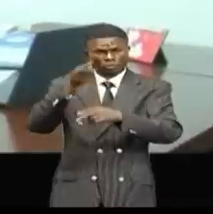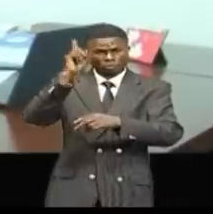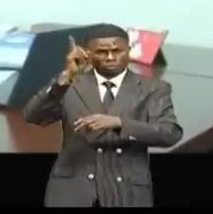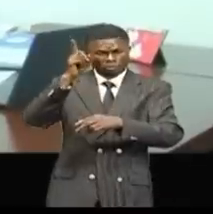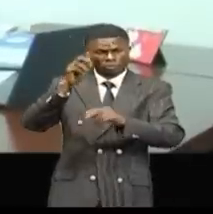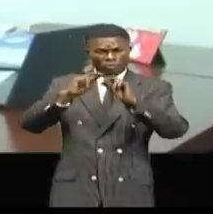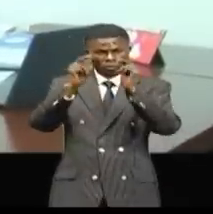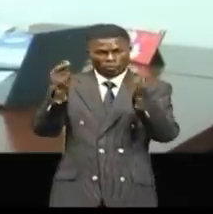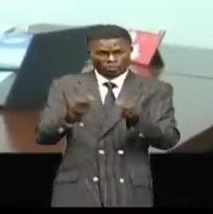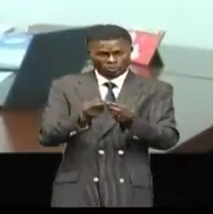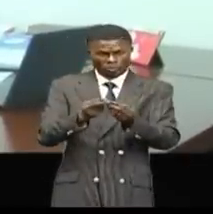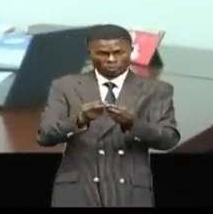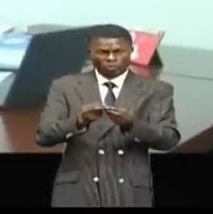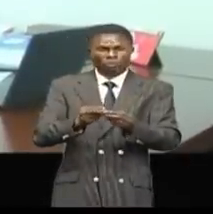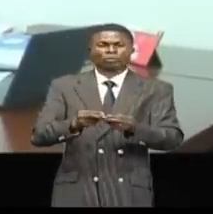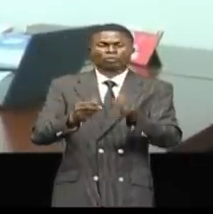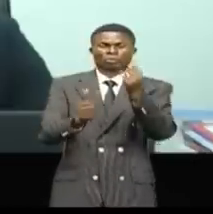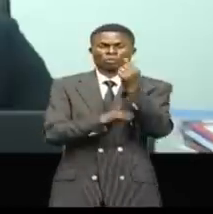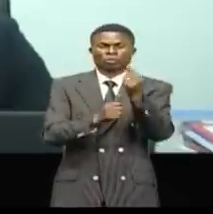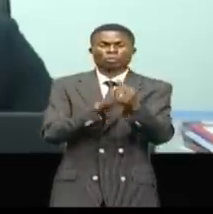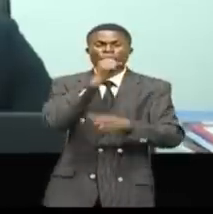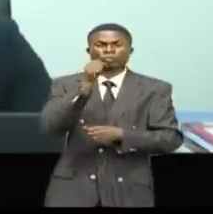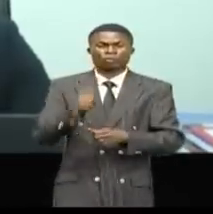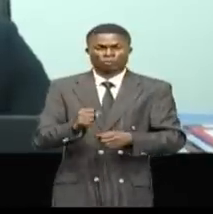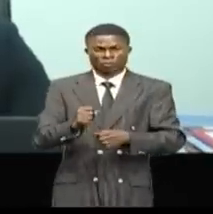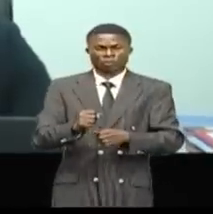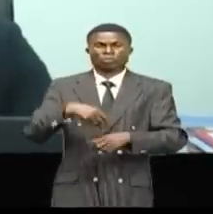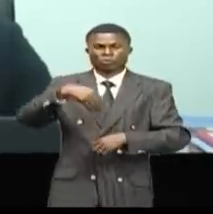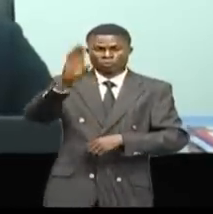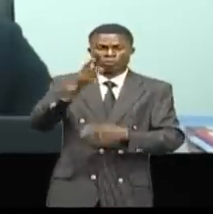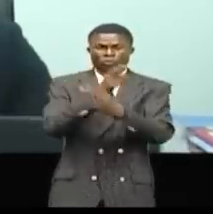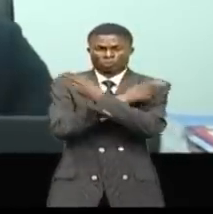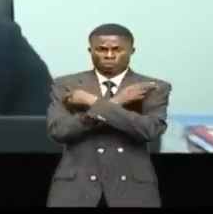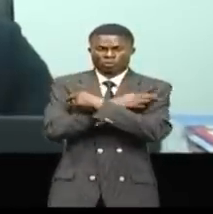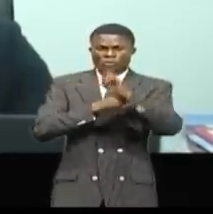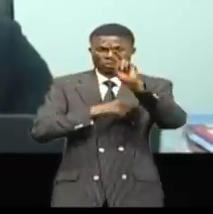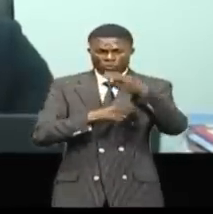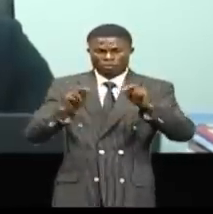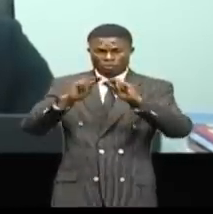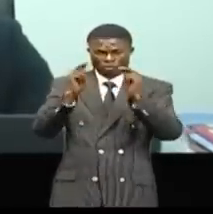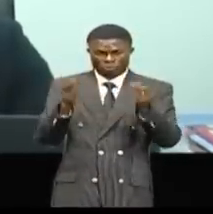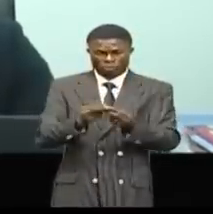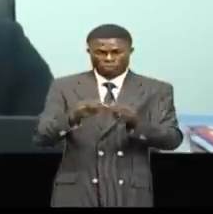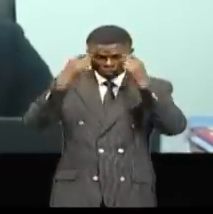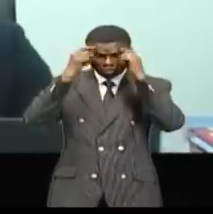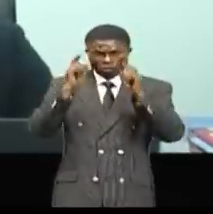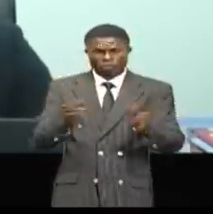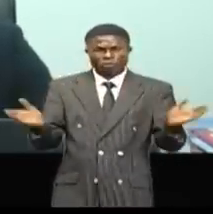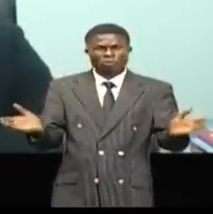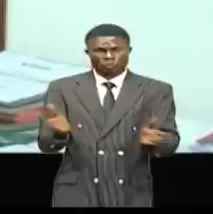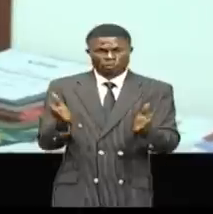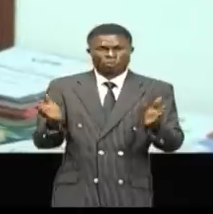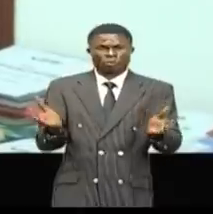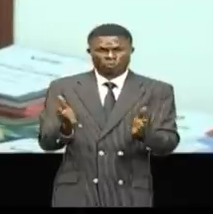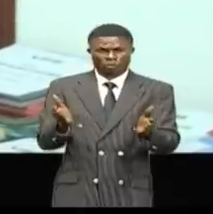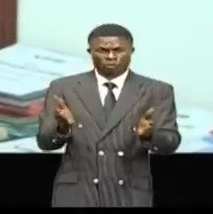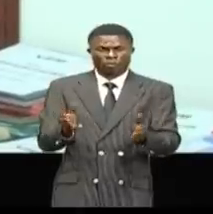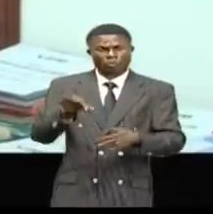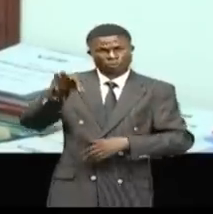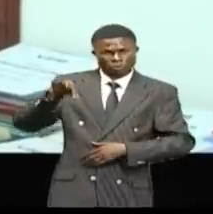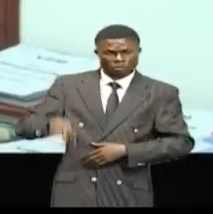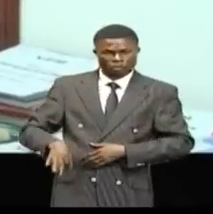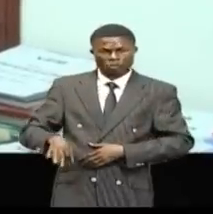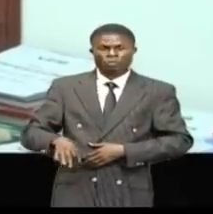vague de mise à la retraite et les perspectives de la deuxième vague. Les mesures d'encadrement en faveur des